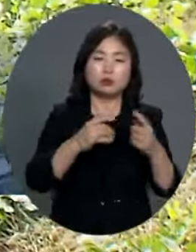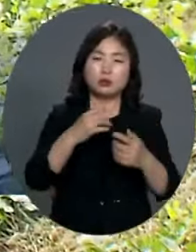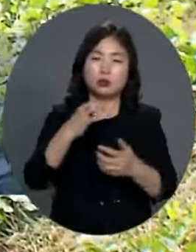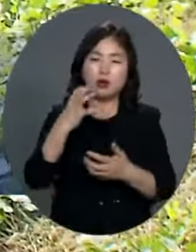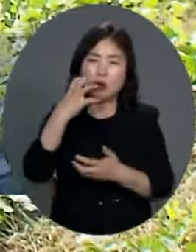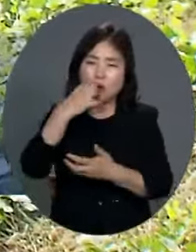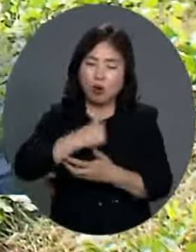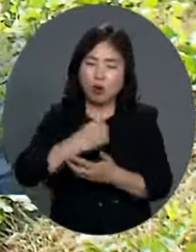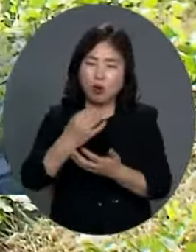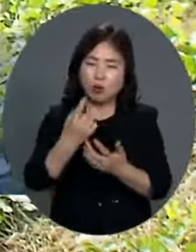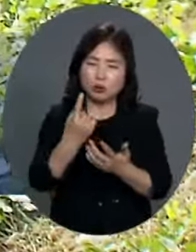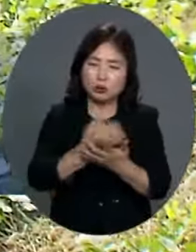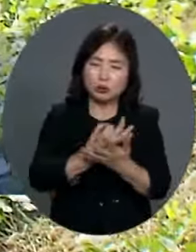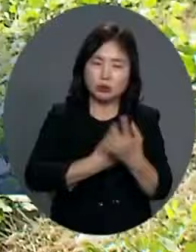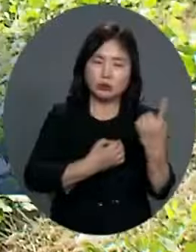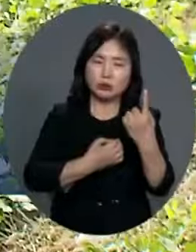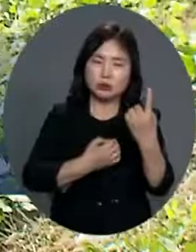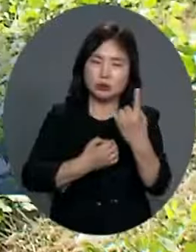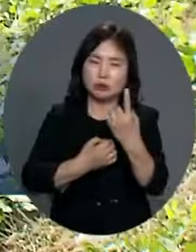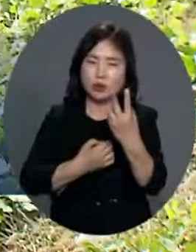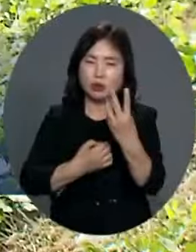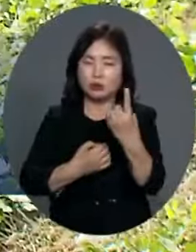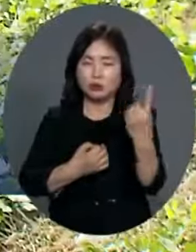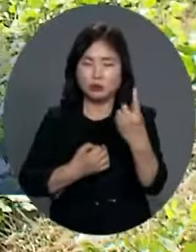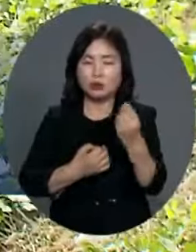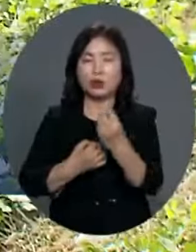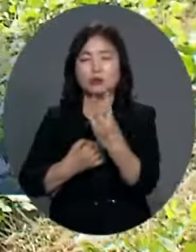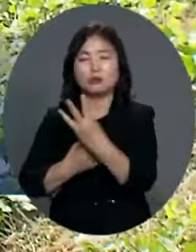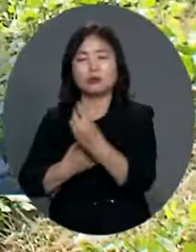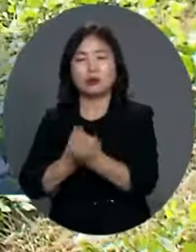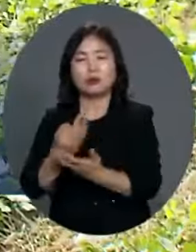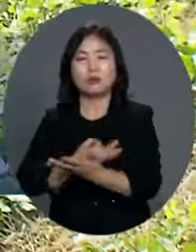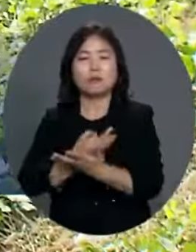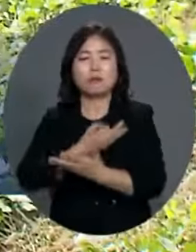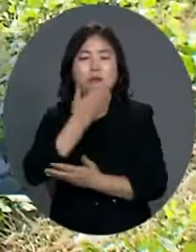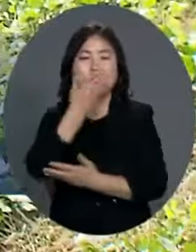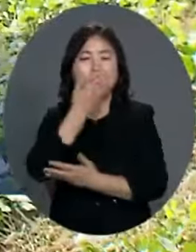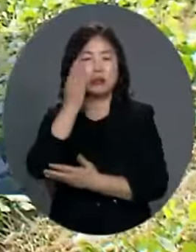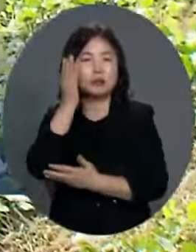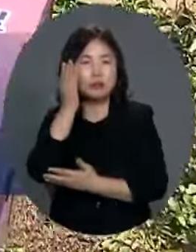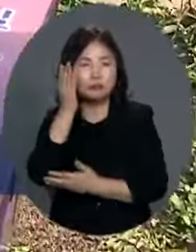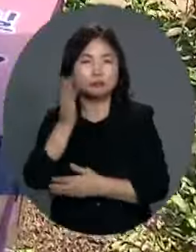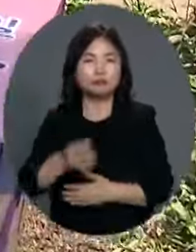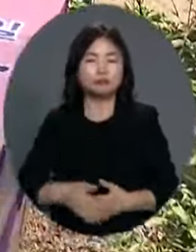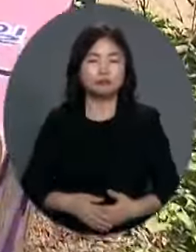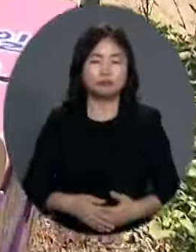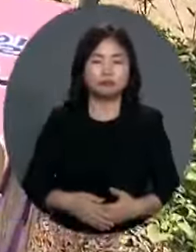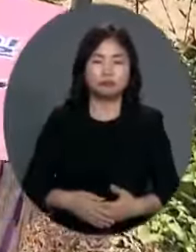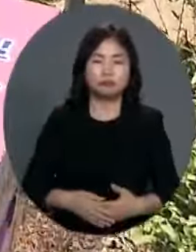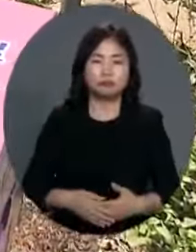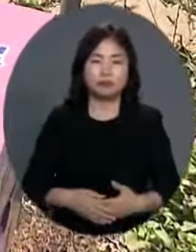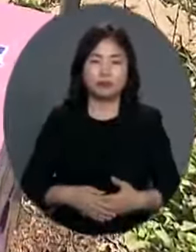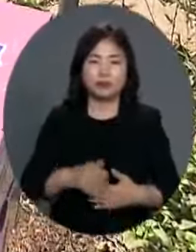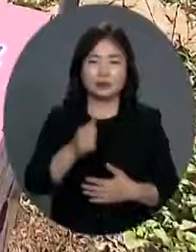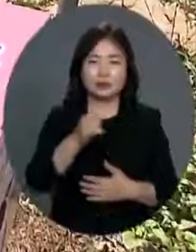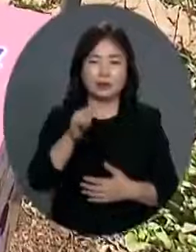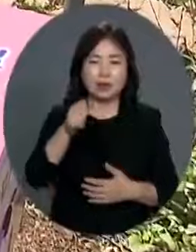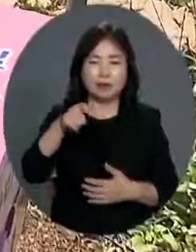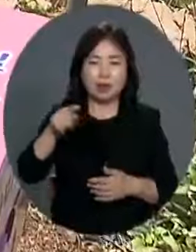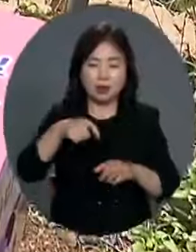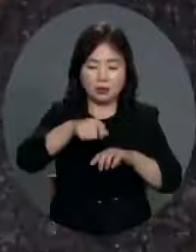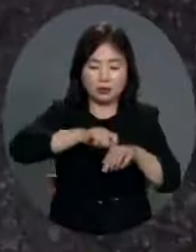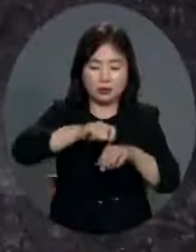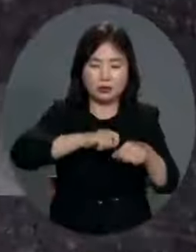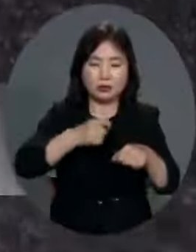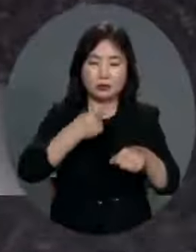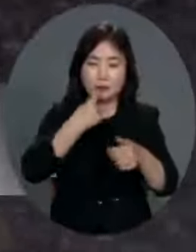뭐 최소한 1,000만 원에서 3,000만 원 정도의 어떤 매출을 올릴 수 있으니까. 히카마는 껍질을 쉽게